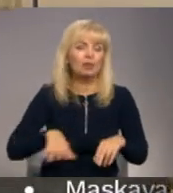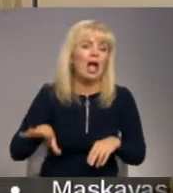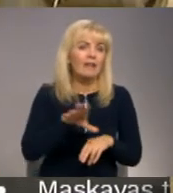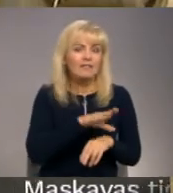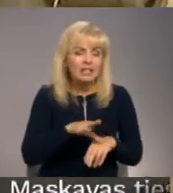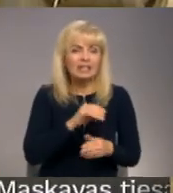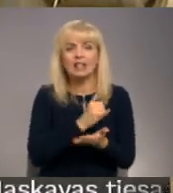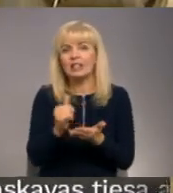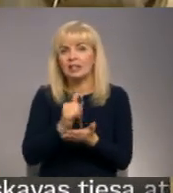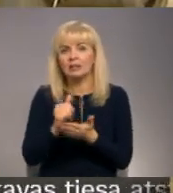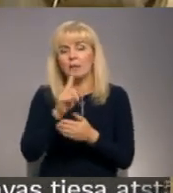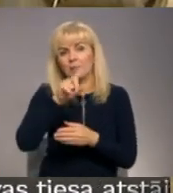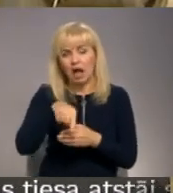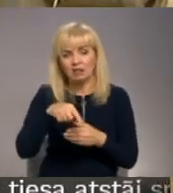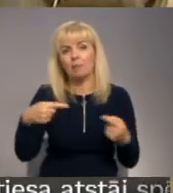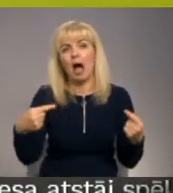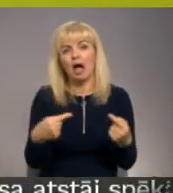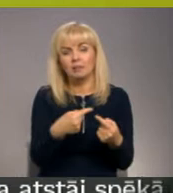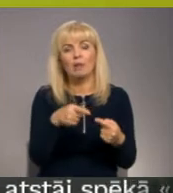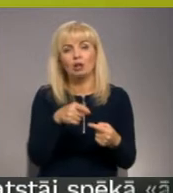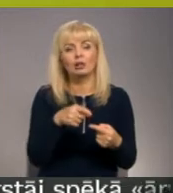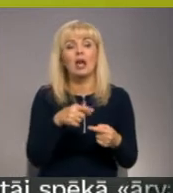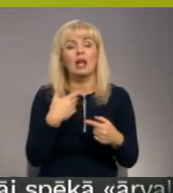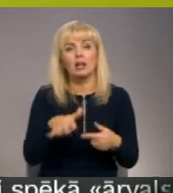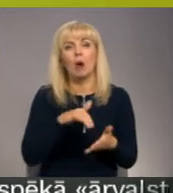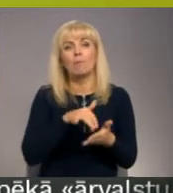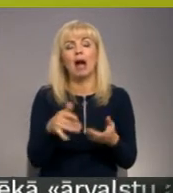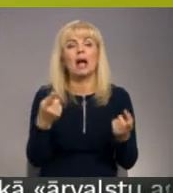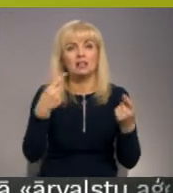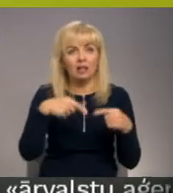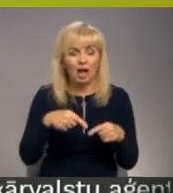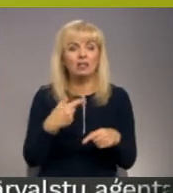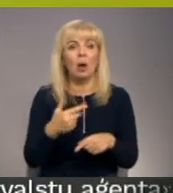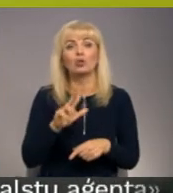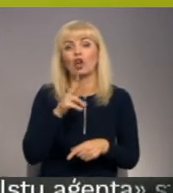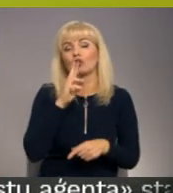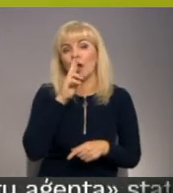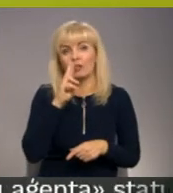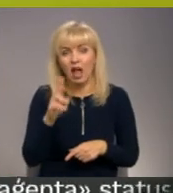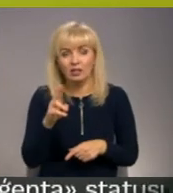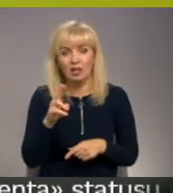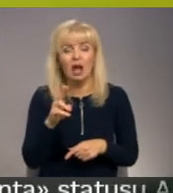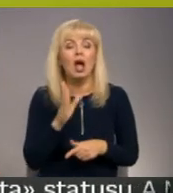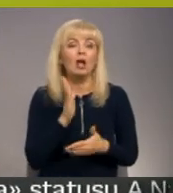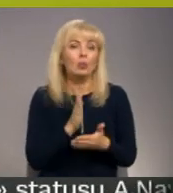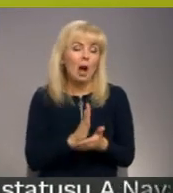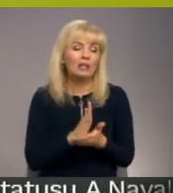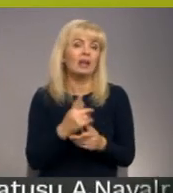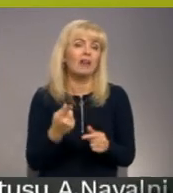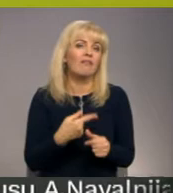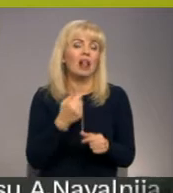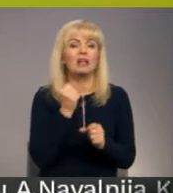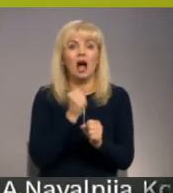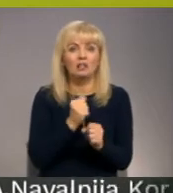higiēnas rādītāji atbilst prasībām. Ir pagājis pēc īsts laiks, aiziet tikai 3. Nedēļa. Tas, pie kā noteikti vēl ir jāstrādā,